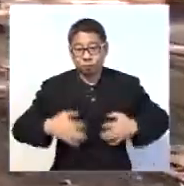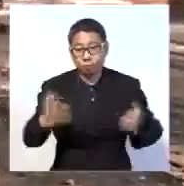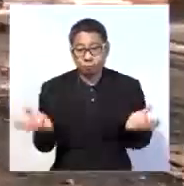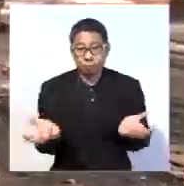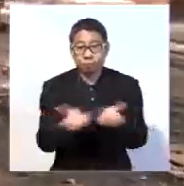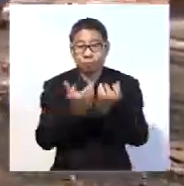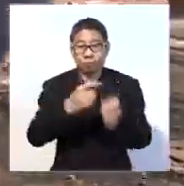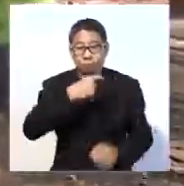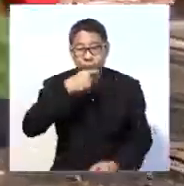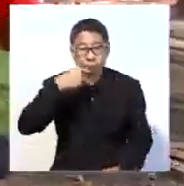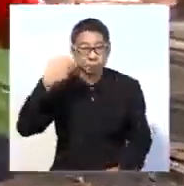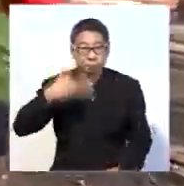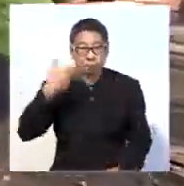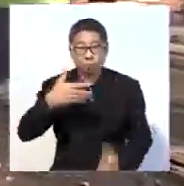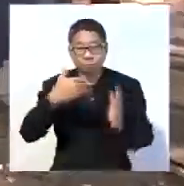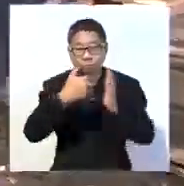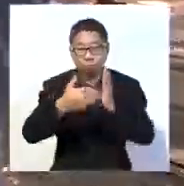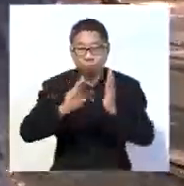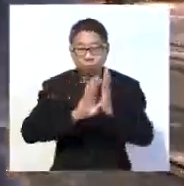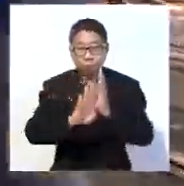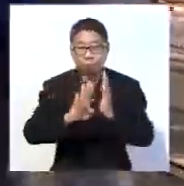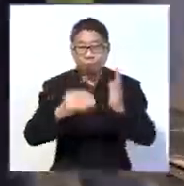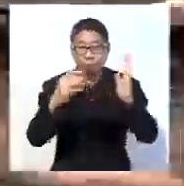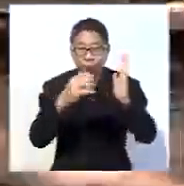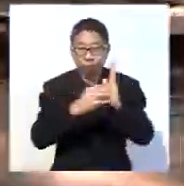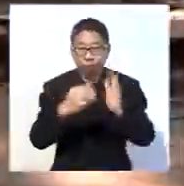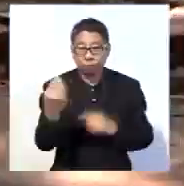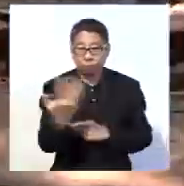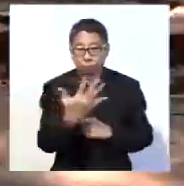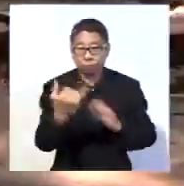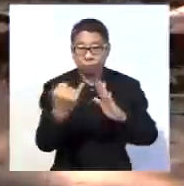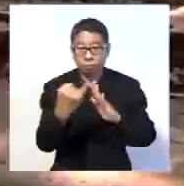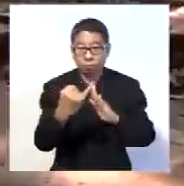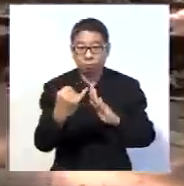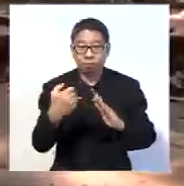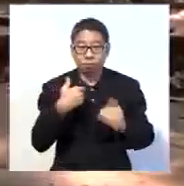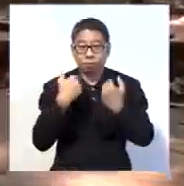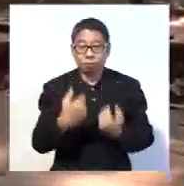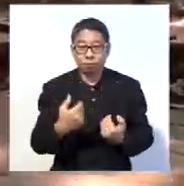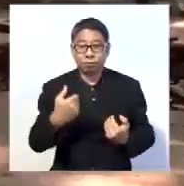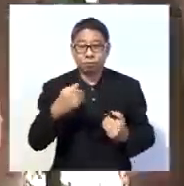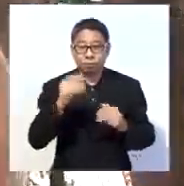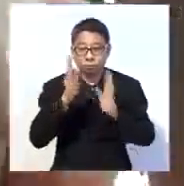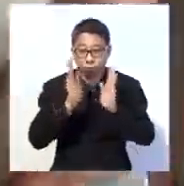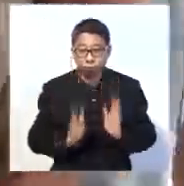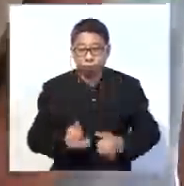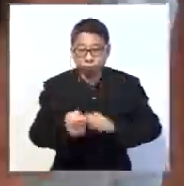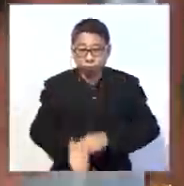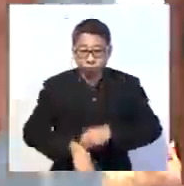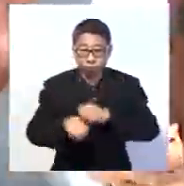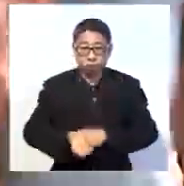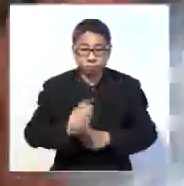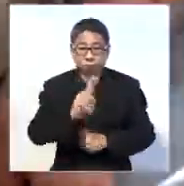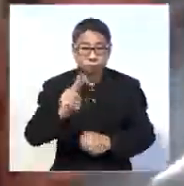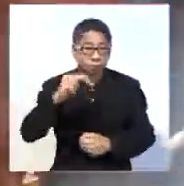ระทบจากภัยแล้งในพื้นที่ภาคอีสานกลางทั้ง5 จังหวัดค่ะโดยมีหลักเกณฑ์ว่าจะต้องเป็นเกษตรกรกลุ่ม